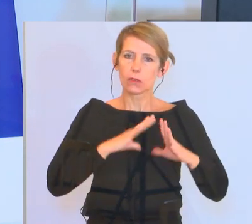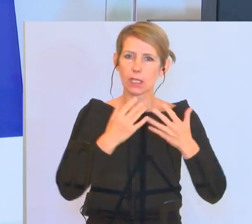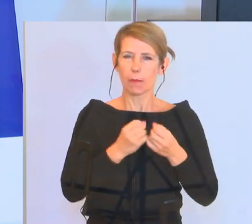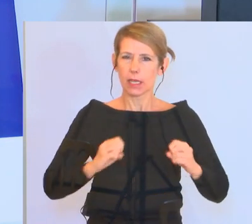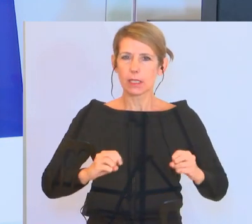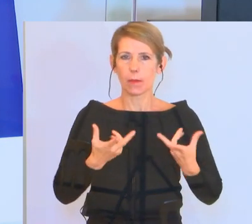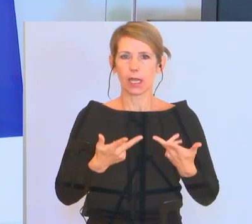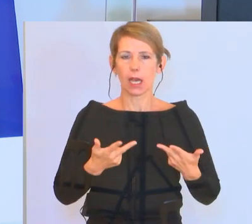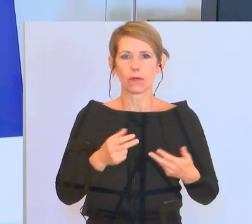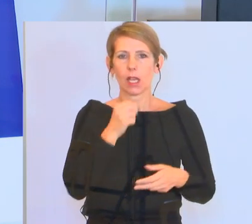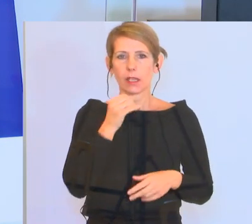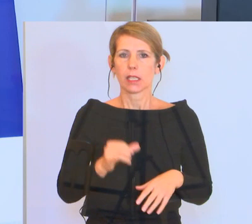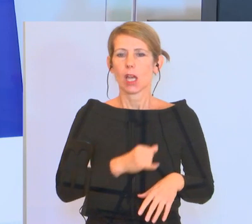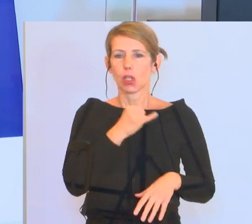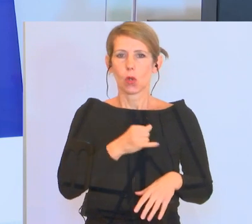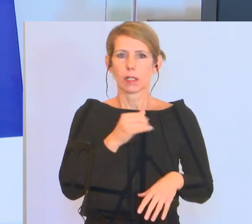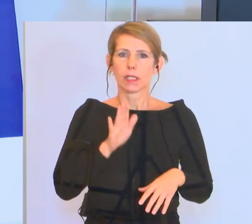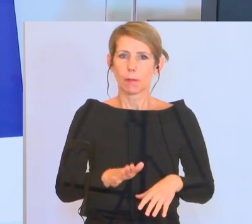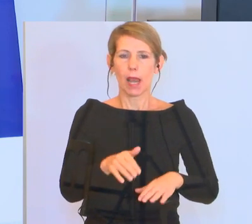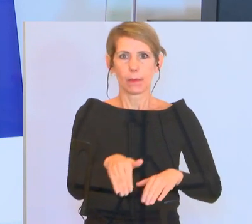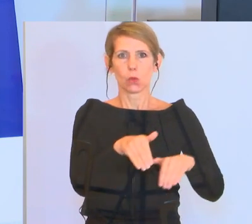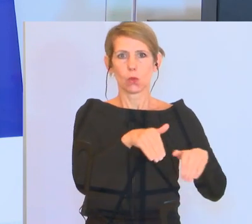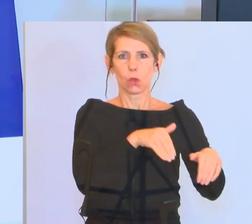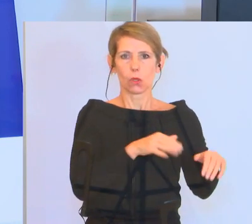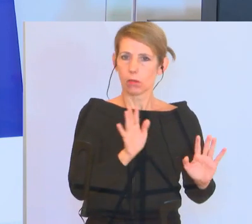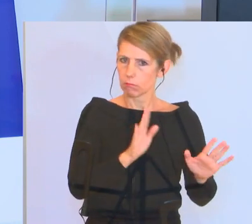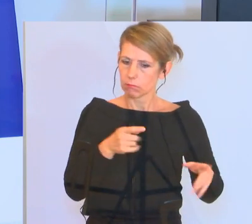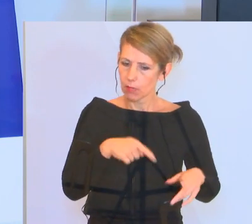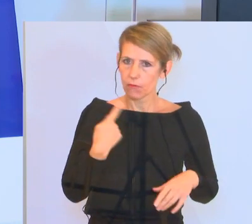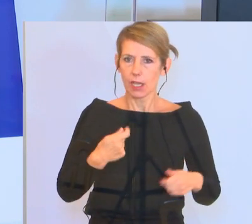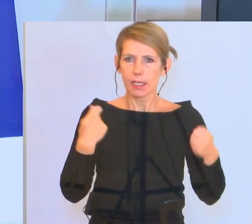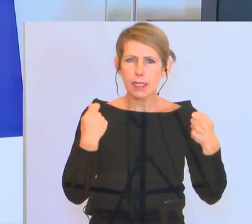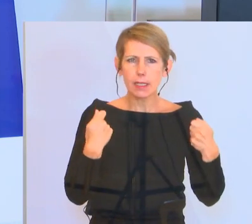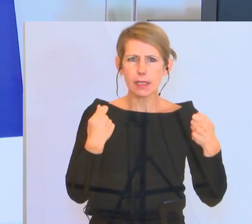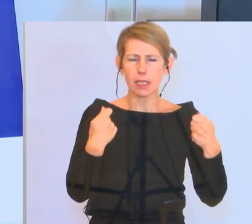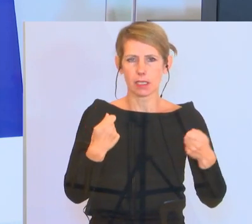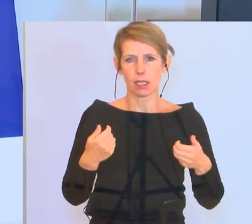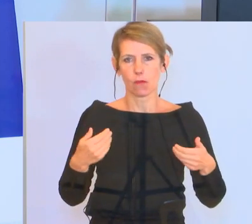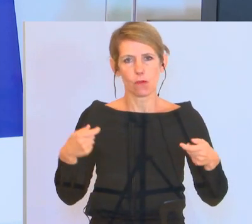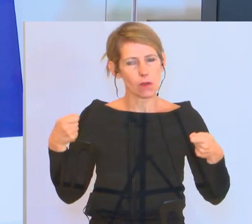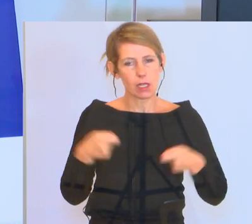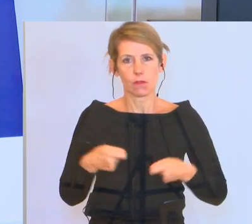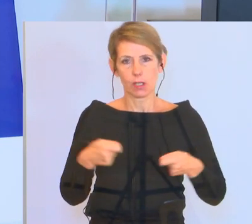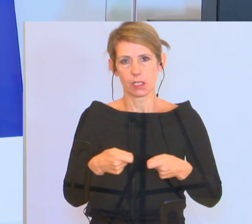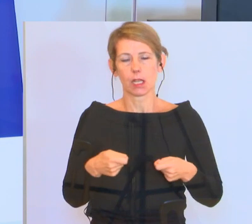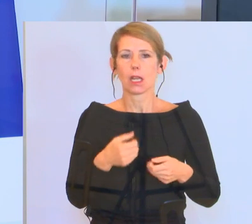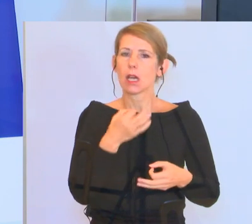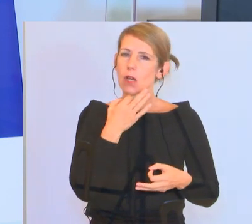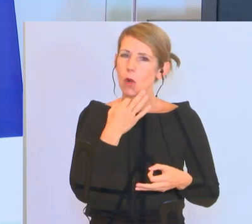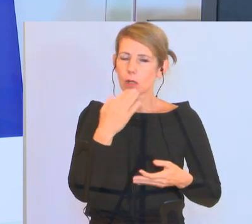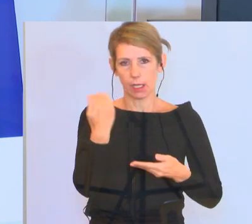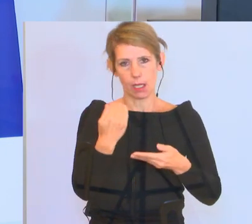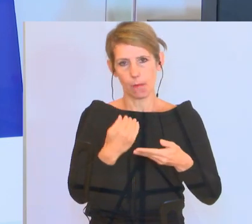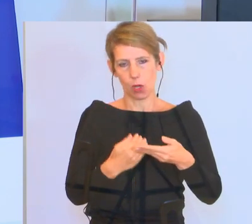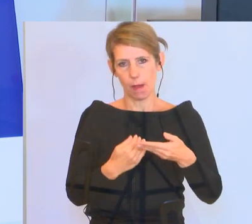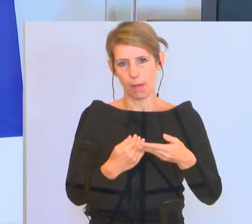die Jugendlichen jetzt nicht zurückbleiben, sondern hier investieren wir intensiv mit konkreten Programmen. Ich darf Ihnen